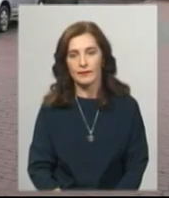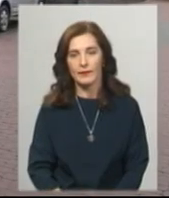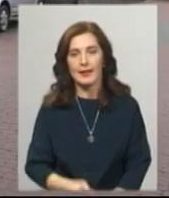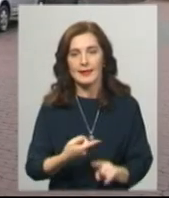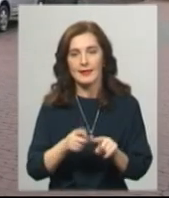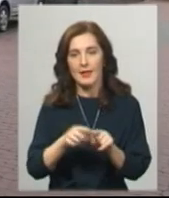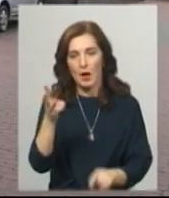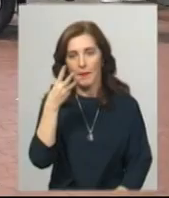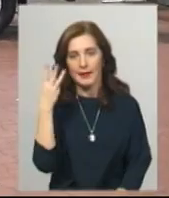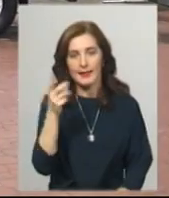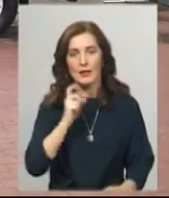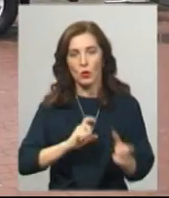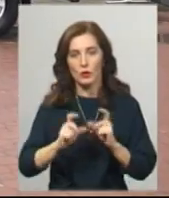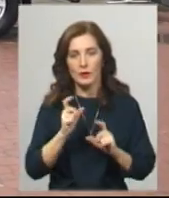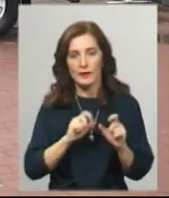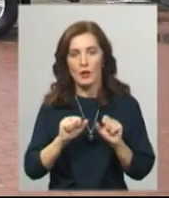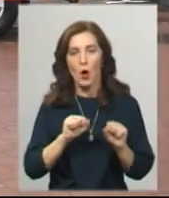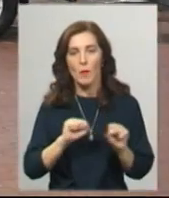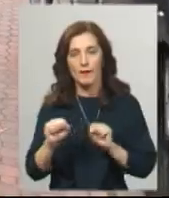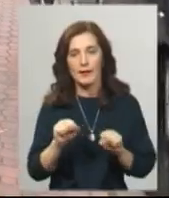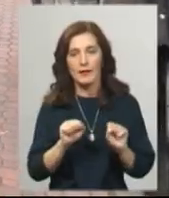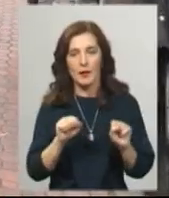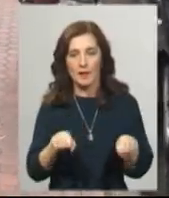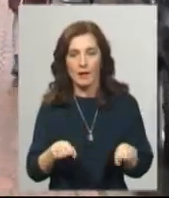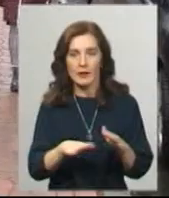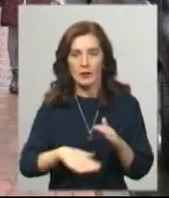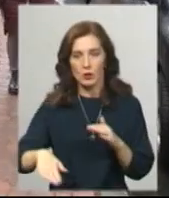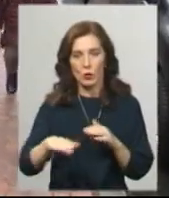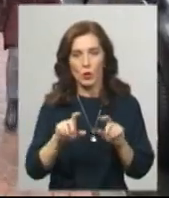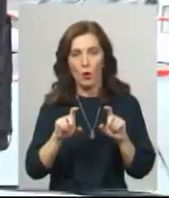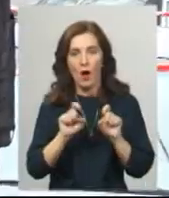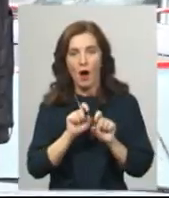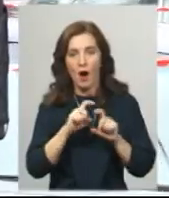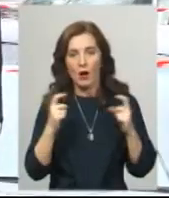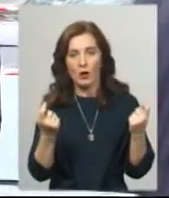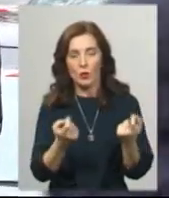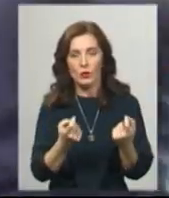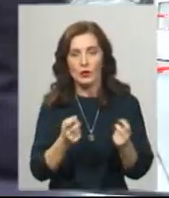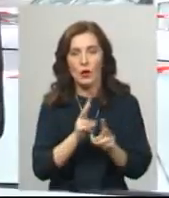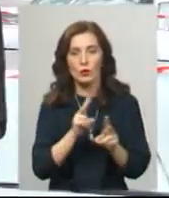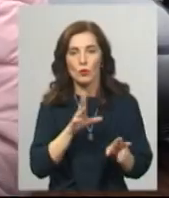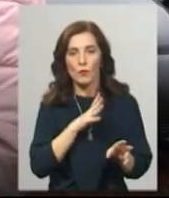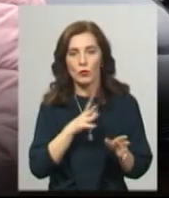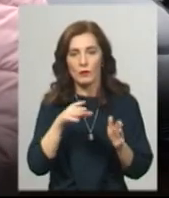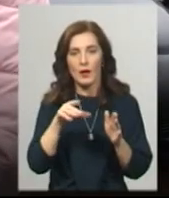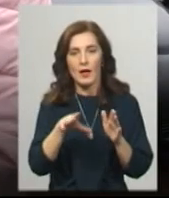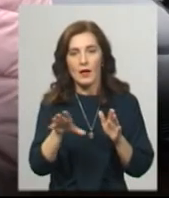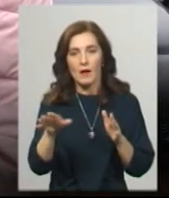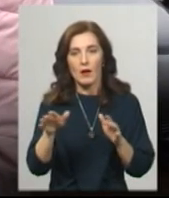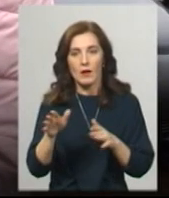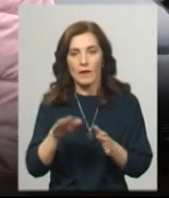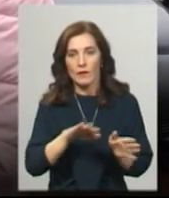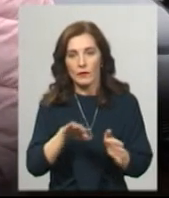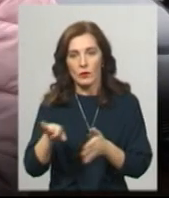Це Хмельницький університет управління та права. Територію огороджено. Студентів і всіх, хто був у приміщенні, евакуювали. Нам повідомили про те,